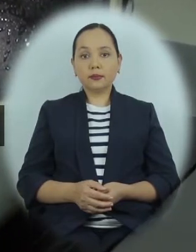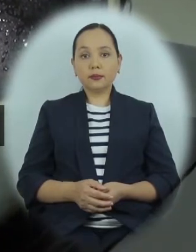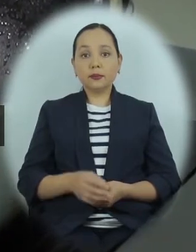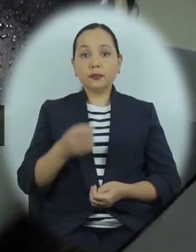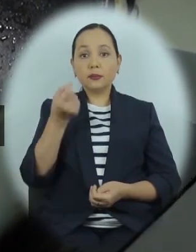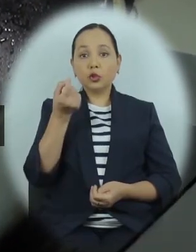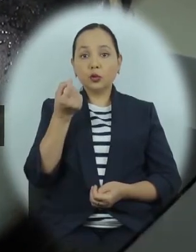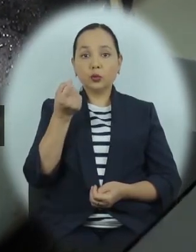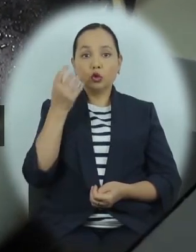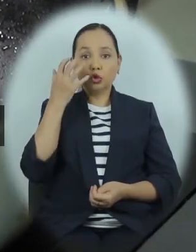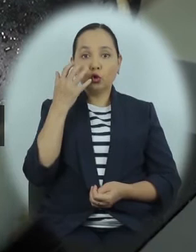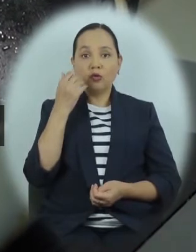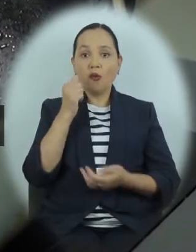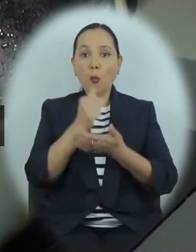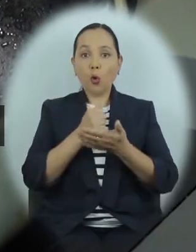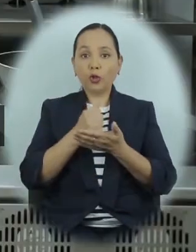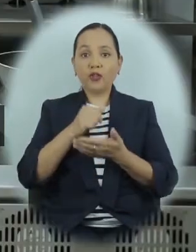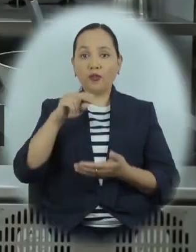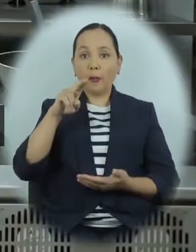Щепотку черного молотого перца.